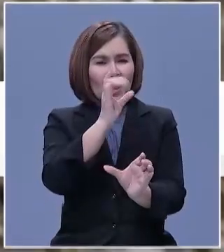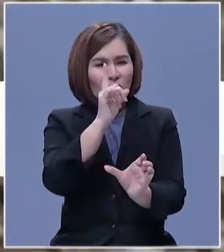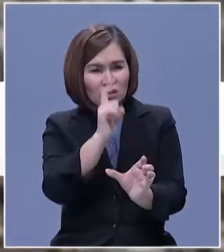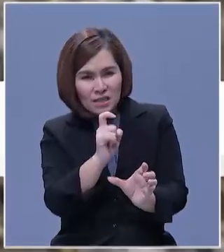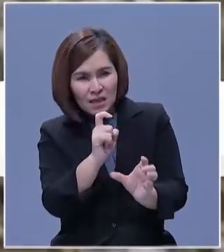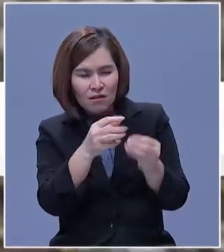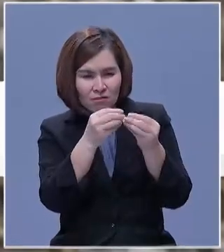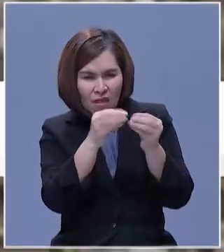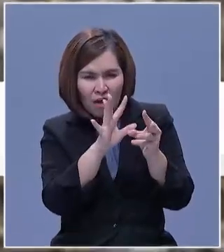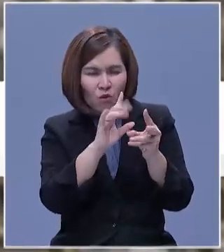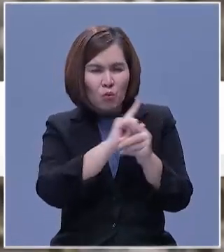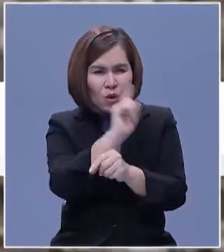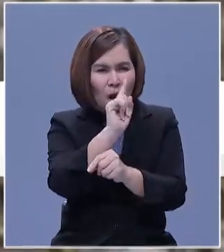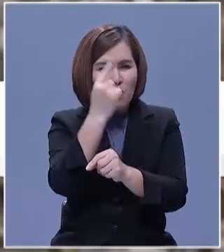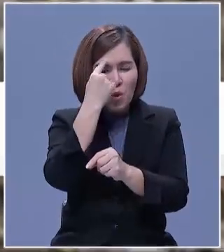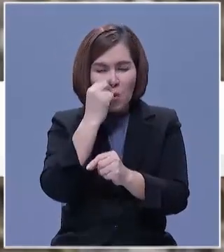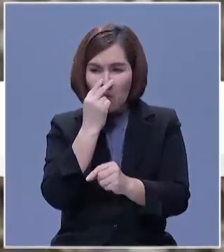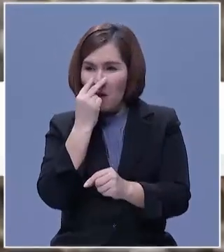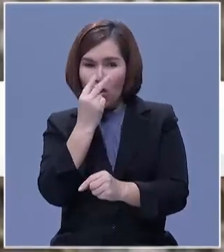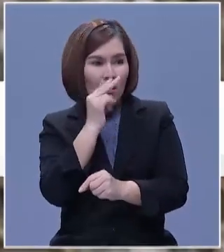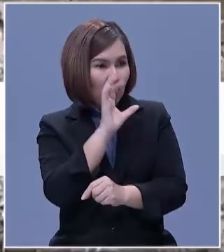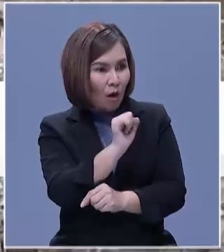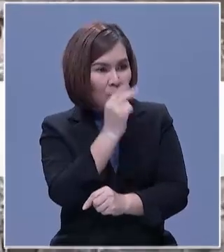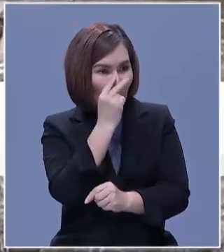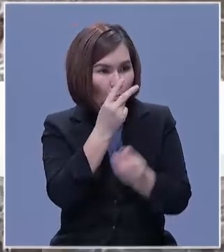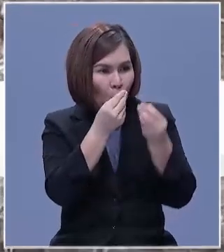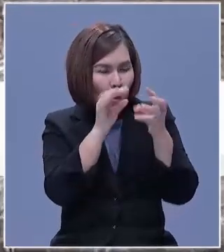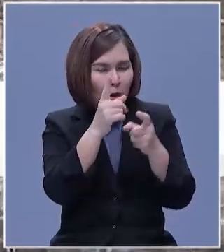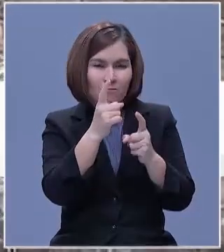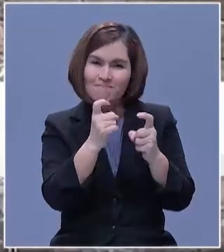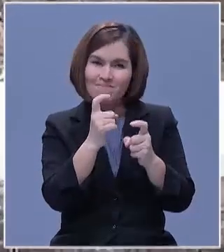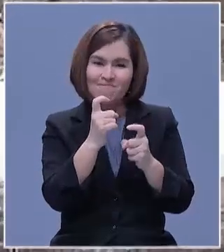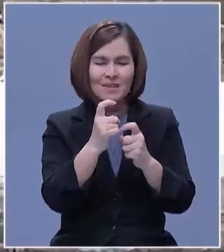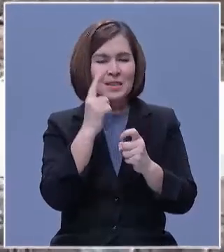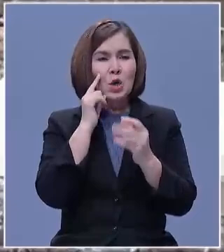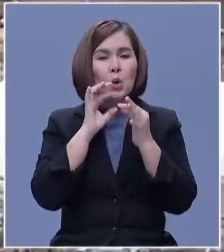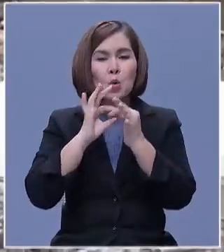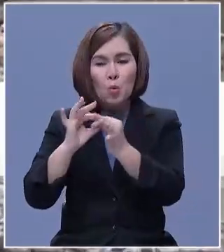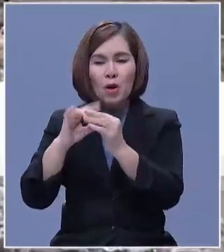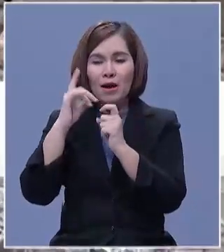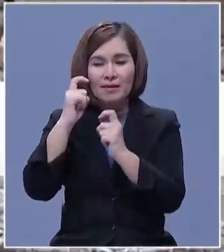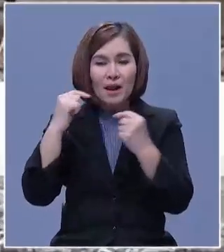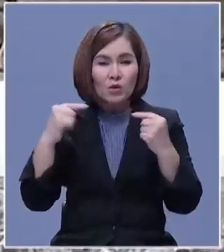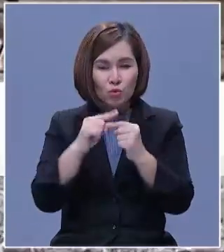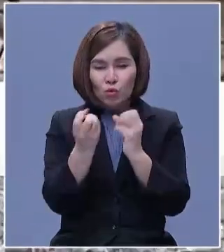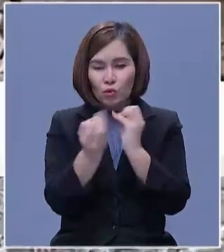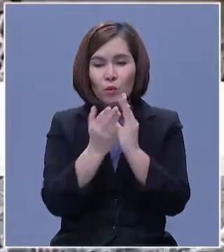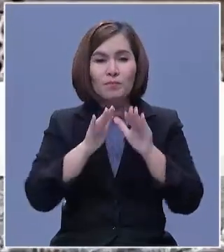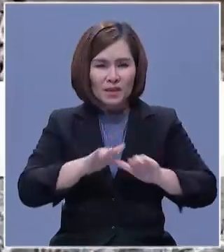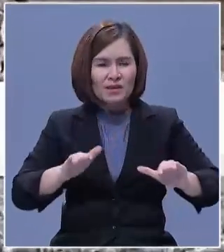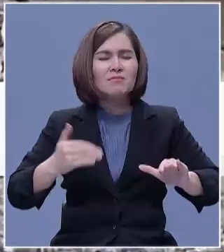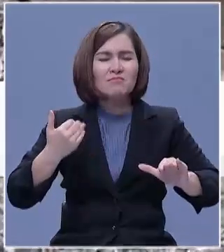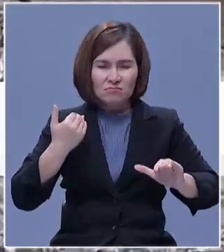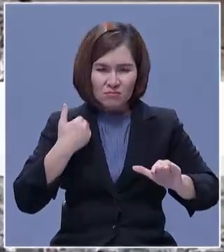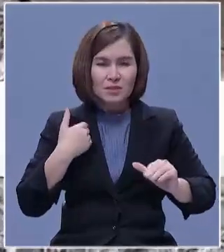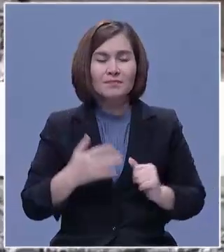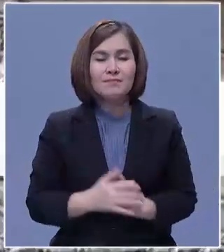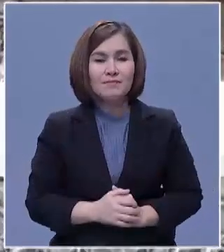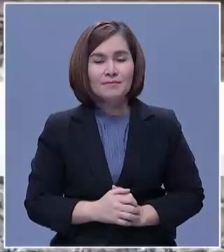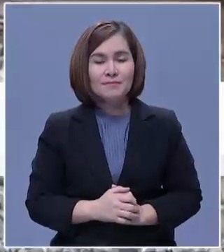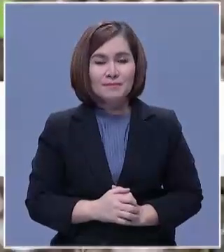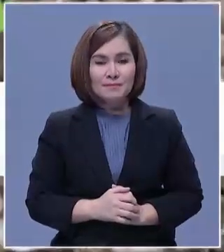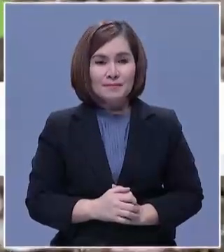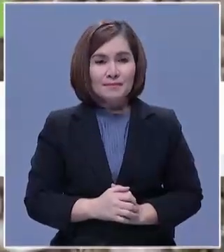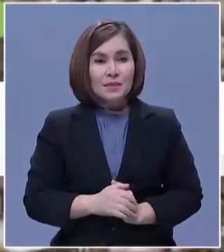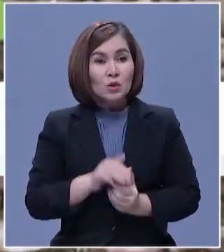งแต่เมื่อไหร่แต่พอเห็นอีกทีนึงก็เห็นว่ามันแตกชำรุดเยอะมากนะครับซึ่งก็กลัวว่าจะเกิดอันตรายโดยเฉพาะกับเด็กนักเรียนส่ว